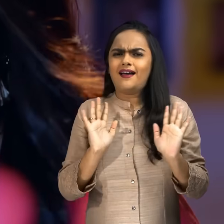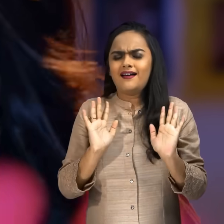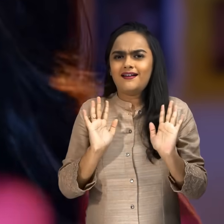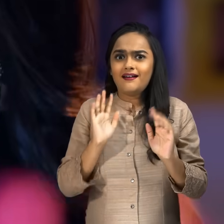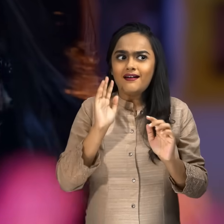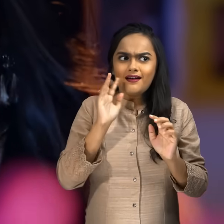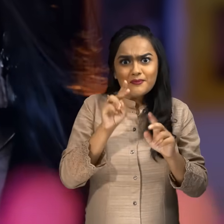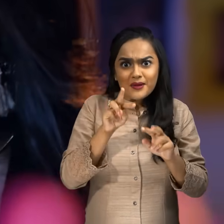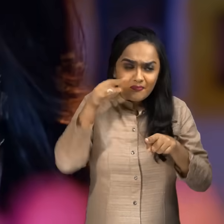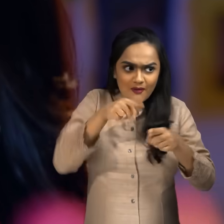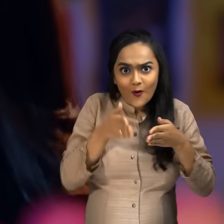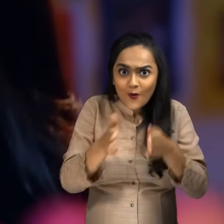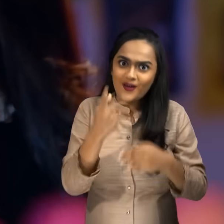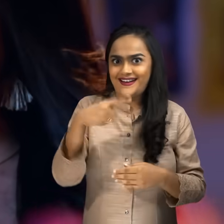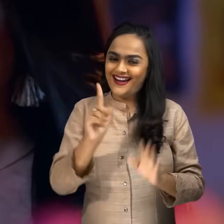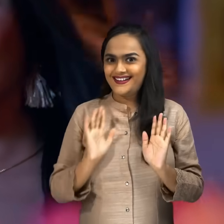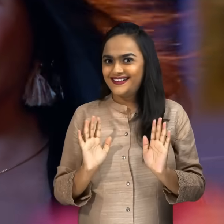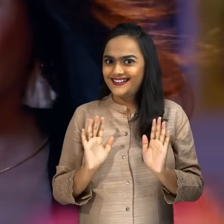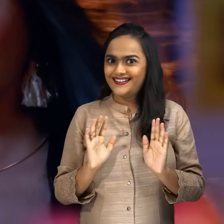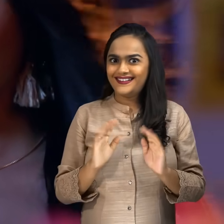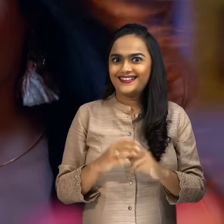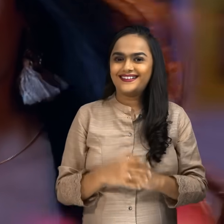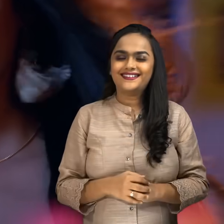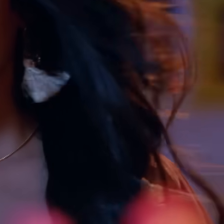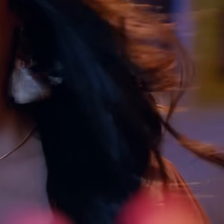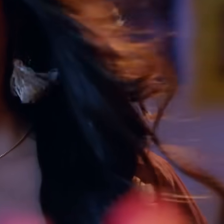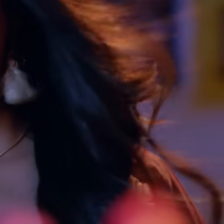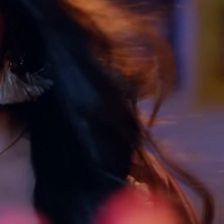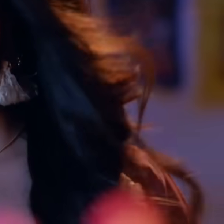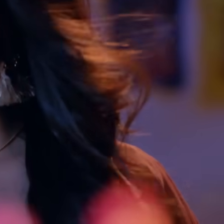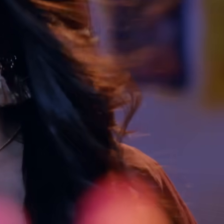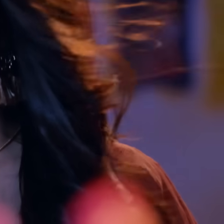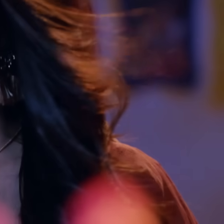यू नो, मतलब ये तरीका सही है।